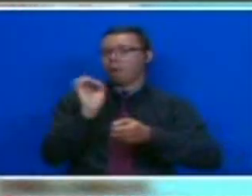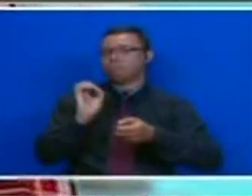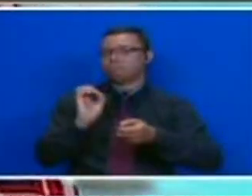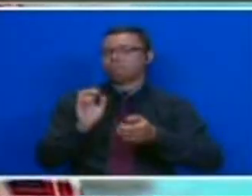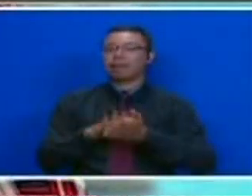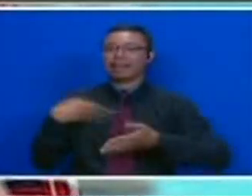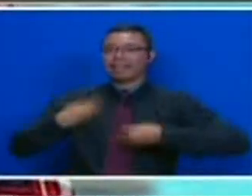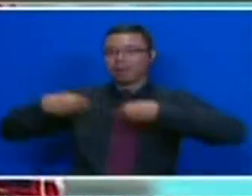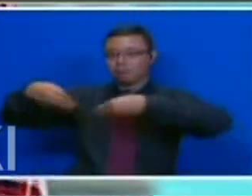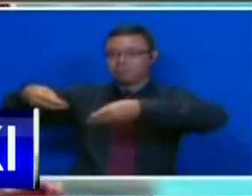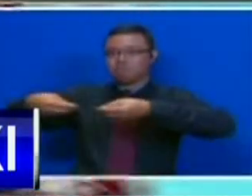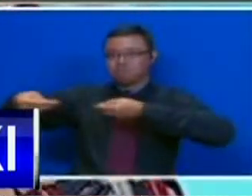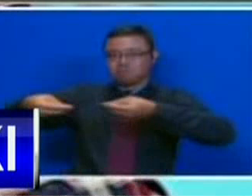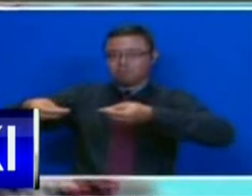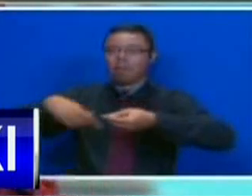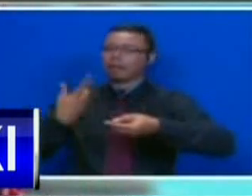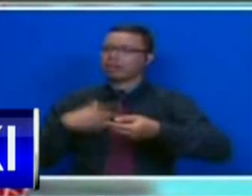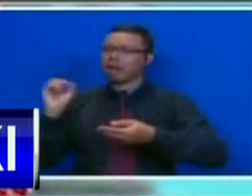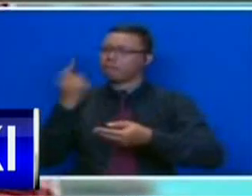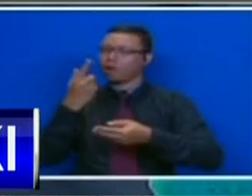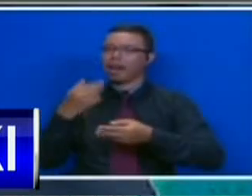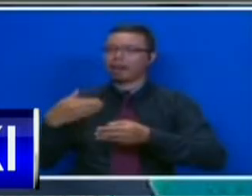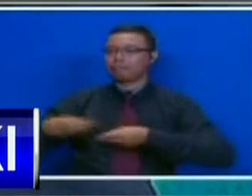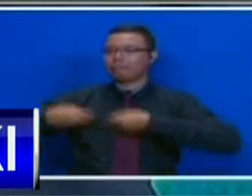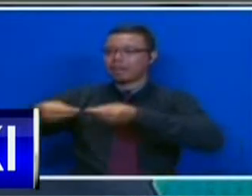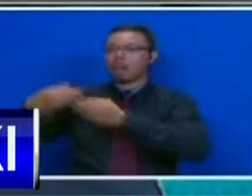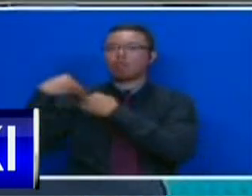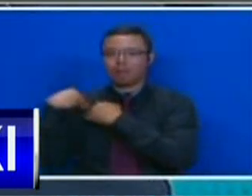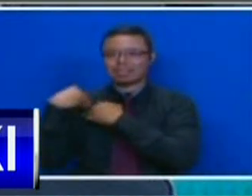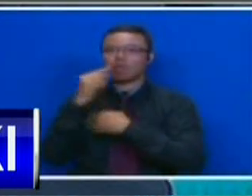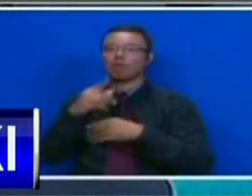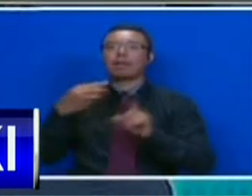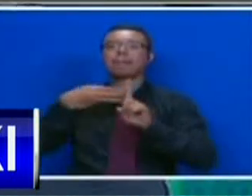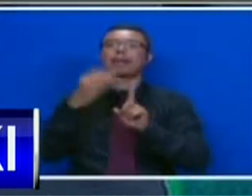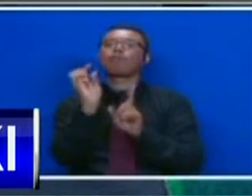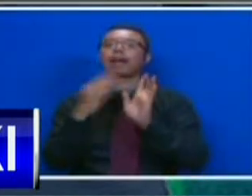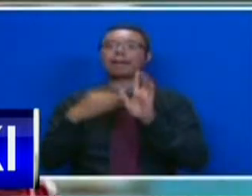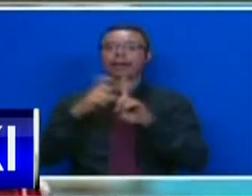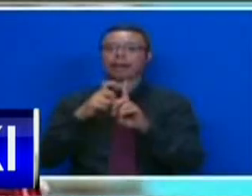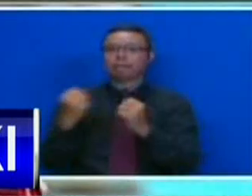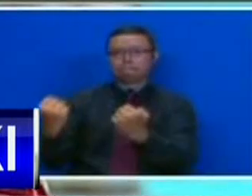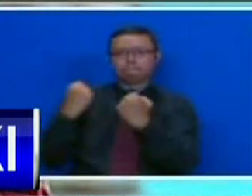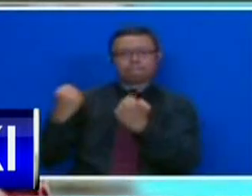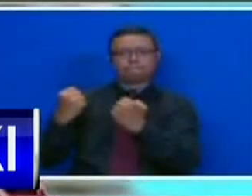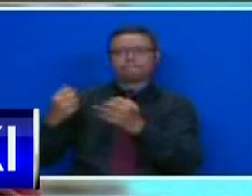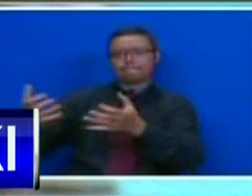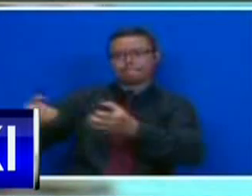kami tawarkan kami mulaiugaskan pada BUMD kami untuk menguasai